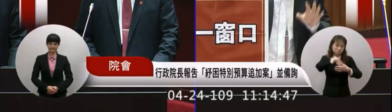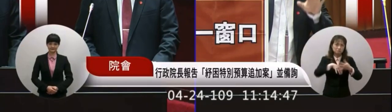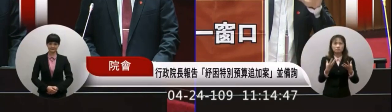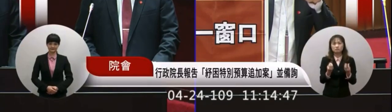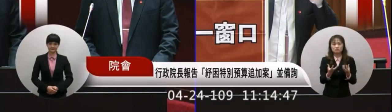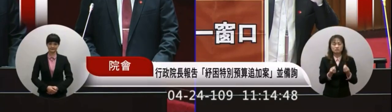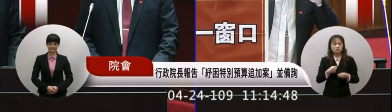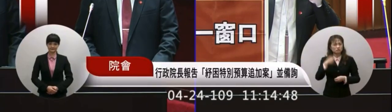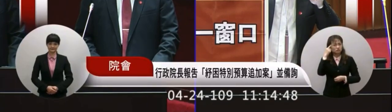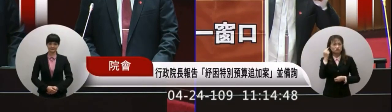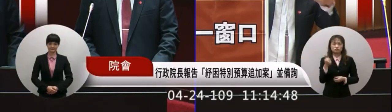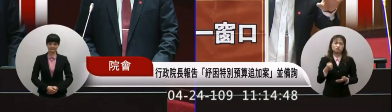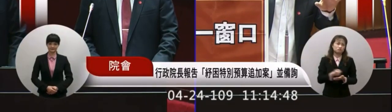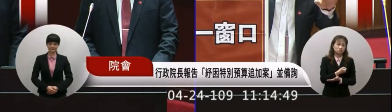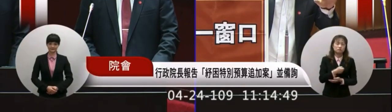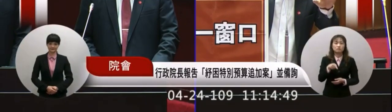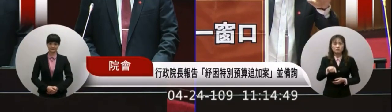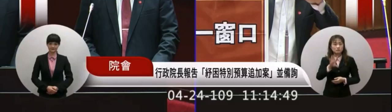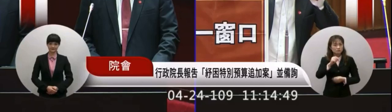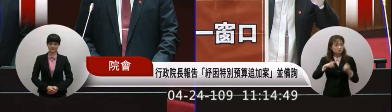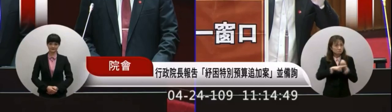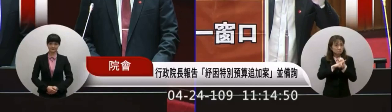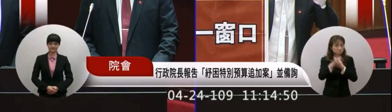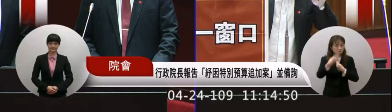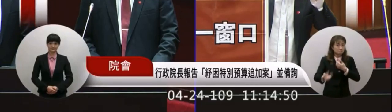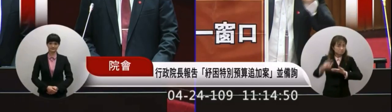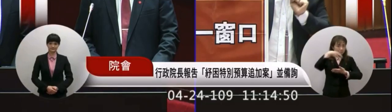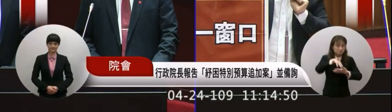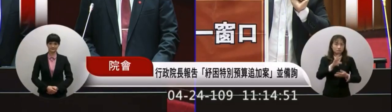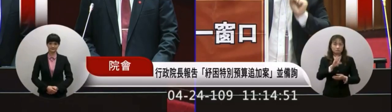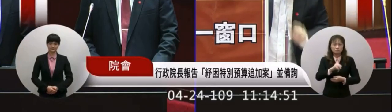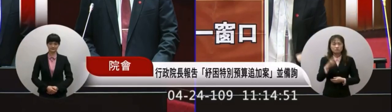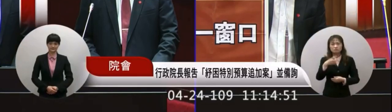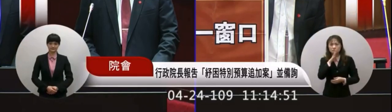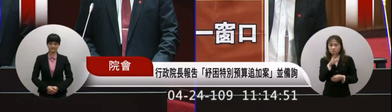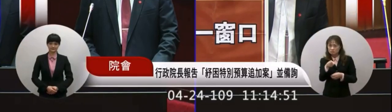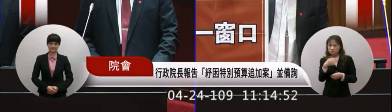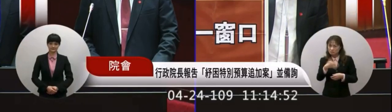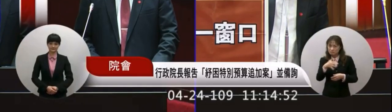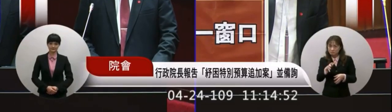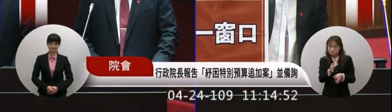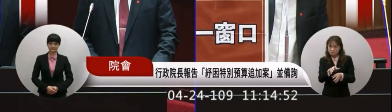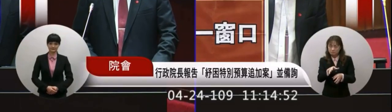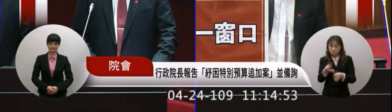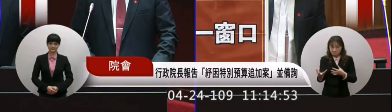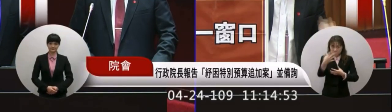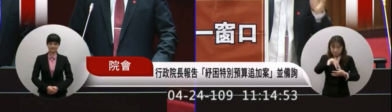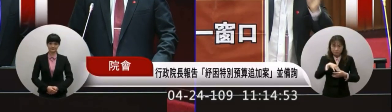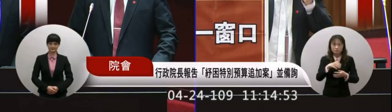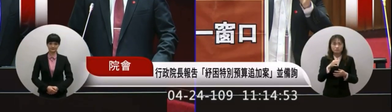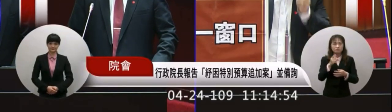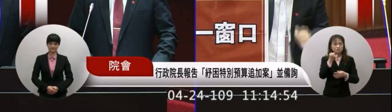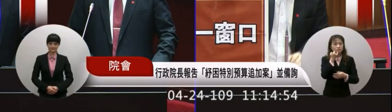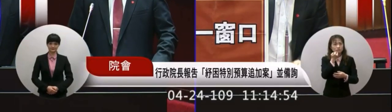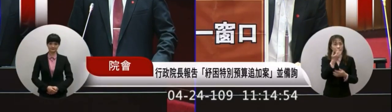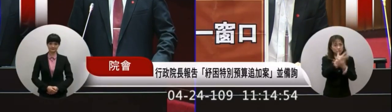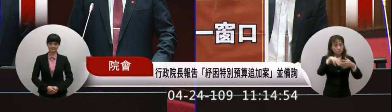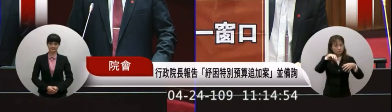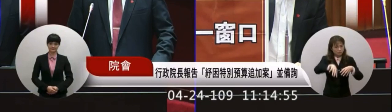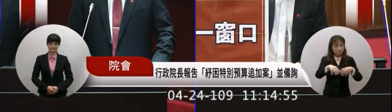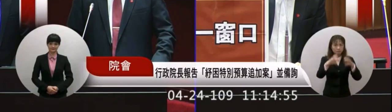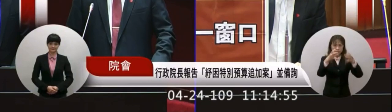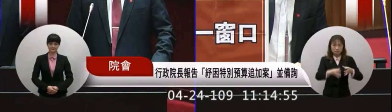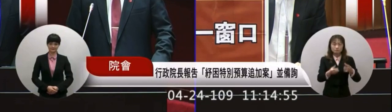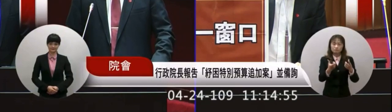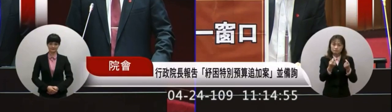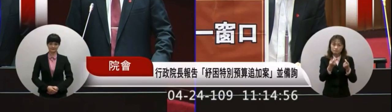想是这个部分够有咧研究，或者是还未注意到，咱是不是当研究在伫网站的部分，同款做类似单